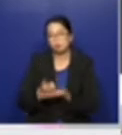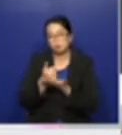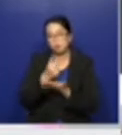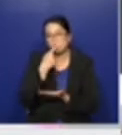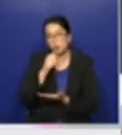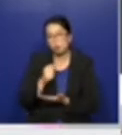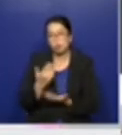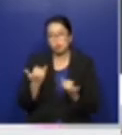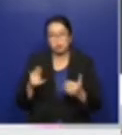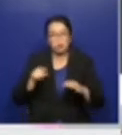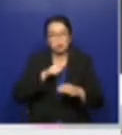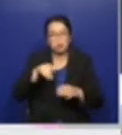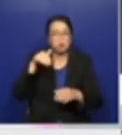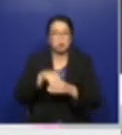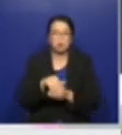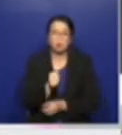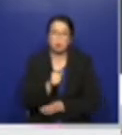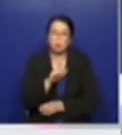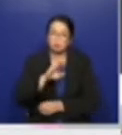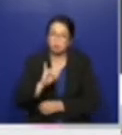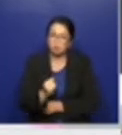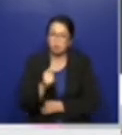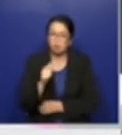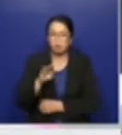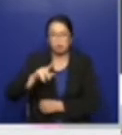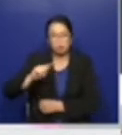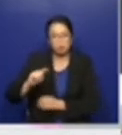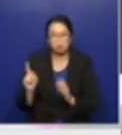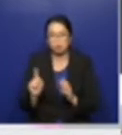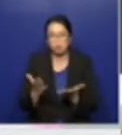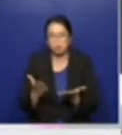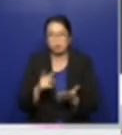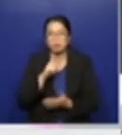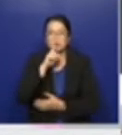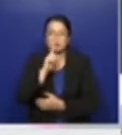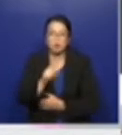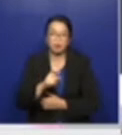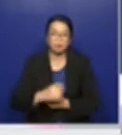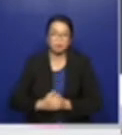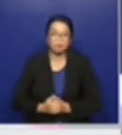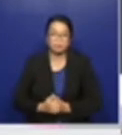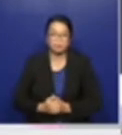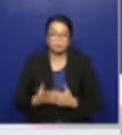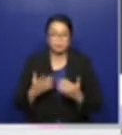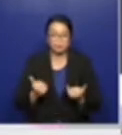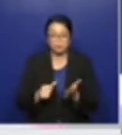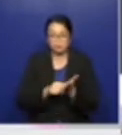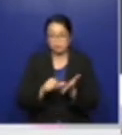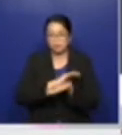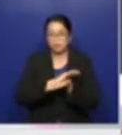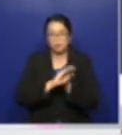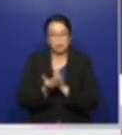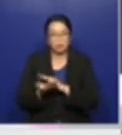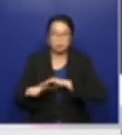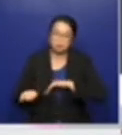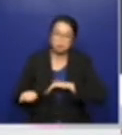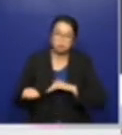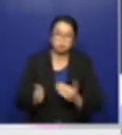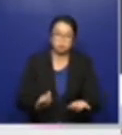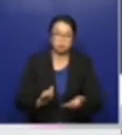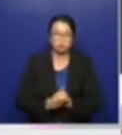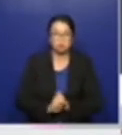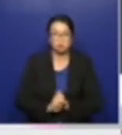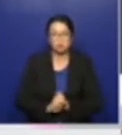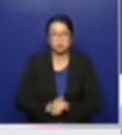อนไหนผมดูข้อวงเล็บ5ก็พอฮะเวลานี้การปฏิรูปท่านล้มเหลวจนก